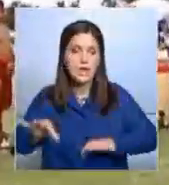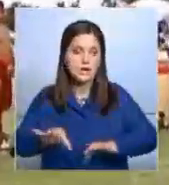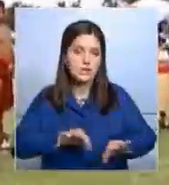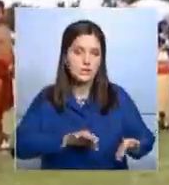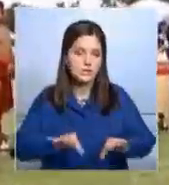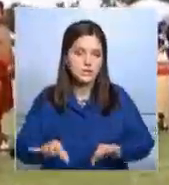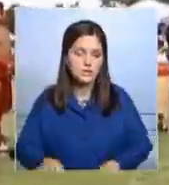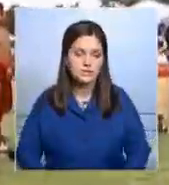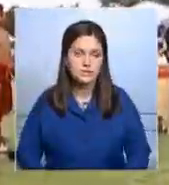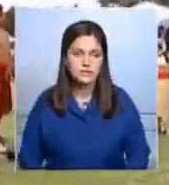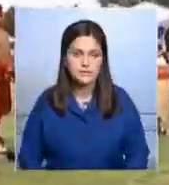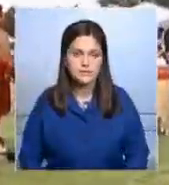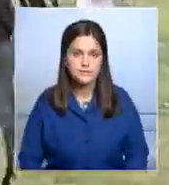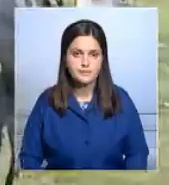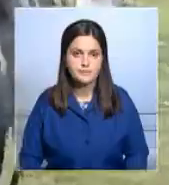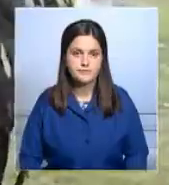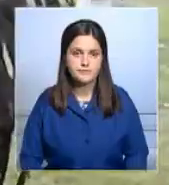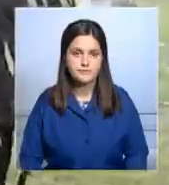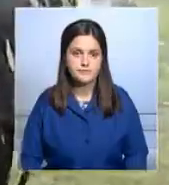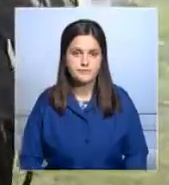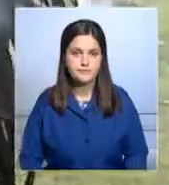и архитектуры.